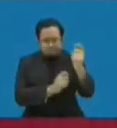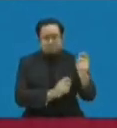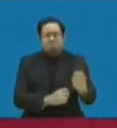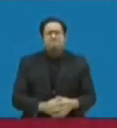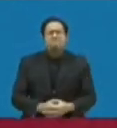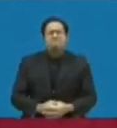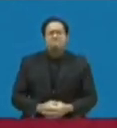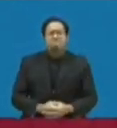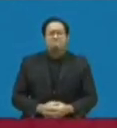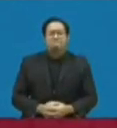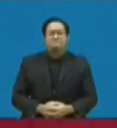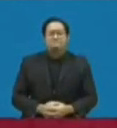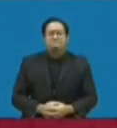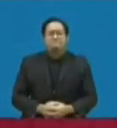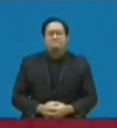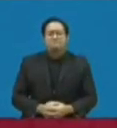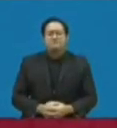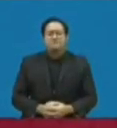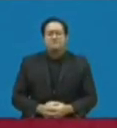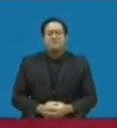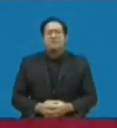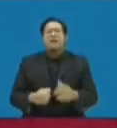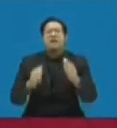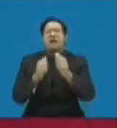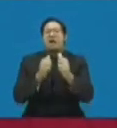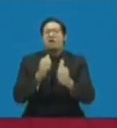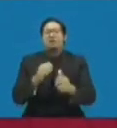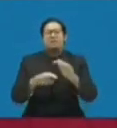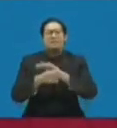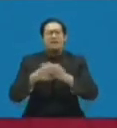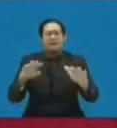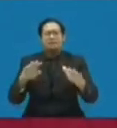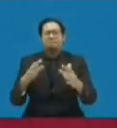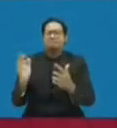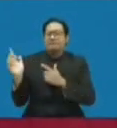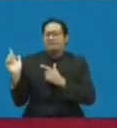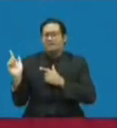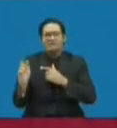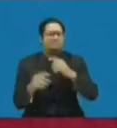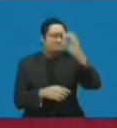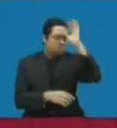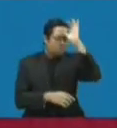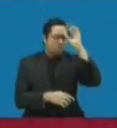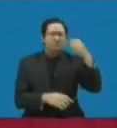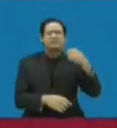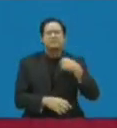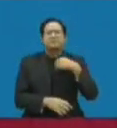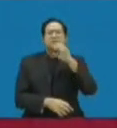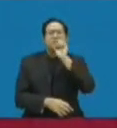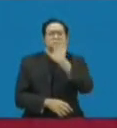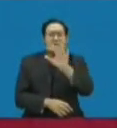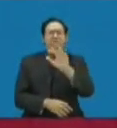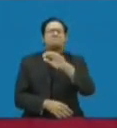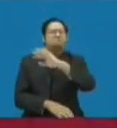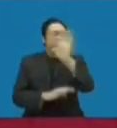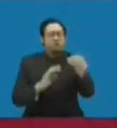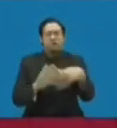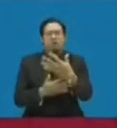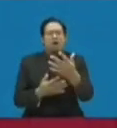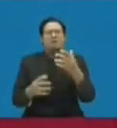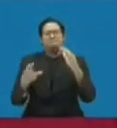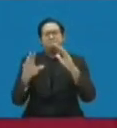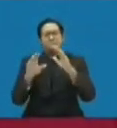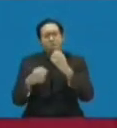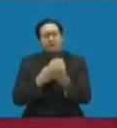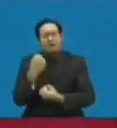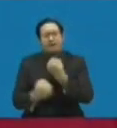Hai dan juga kepada seluruh anggota pengamanan baik dari tni-polri Saya mengucapkan terima kasih atas jasa dan kerja keras